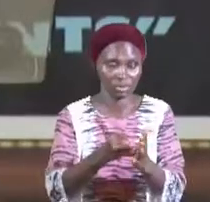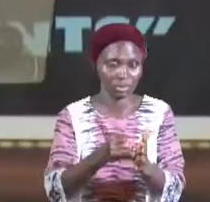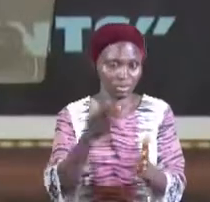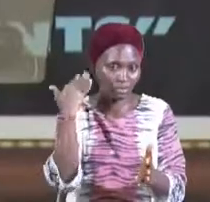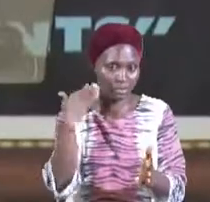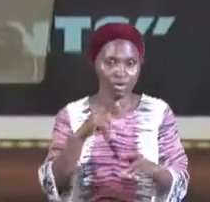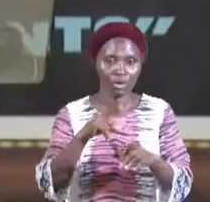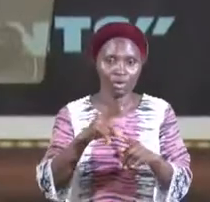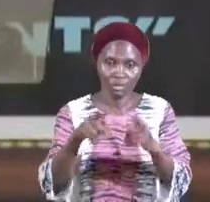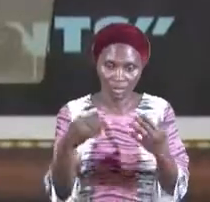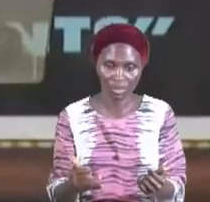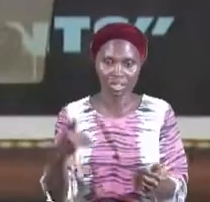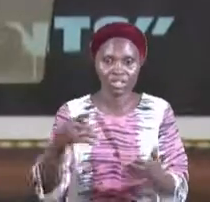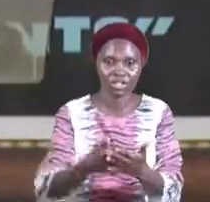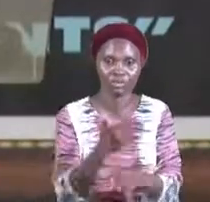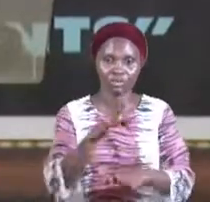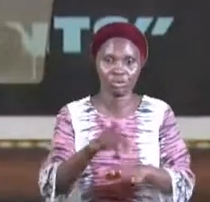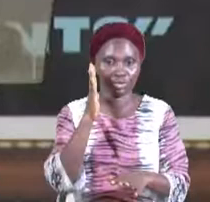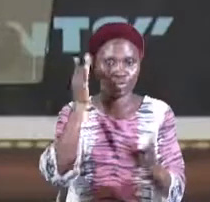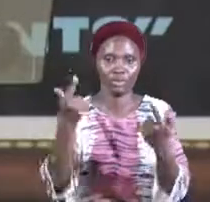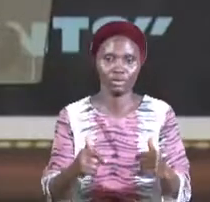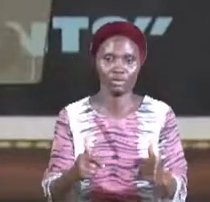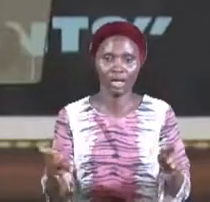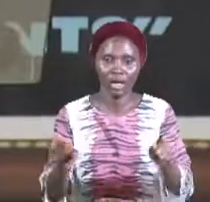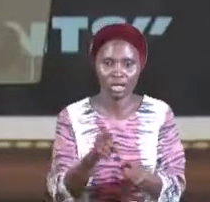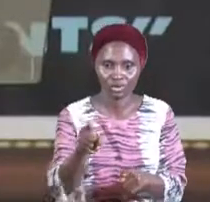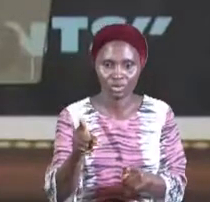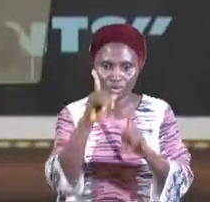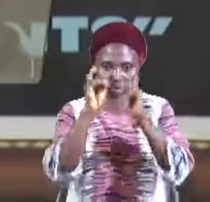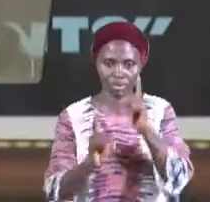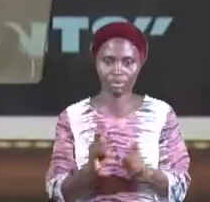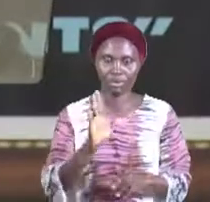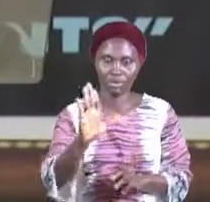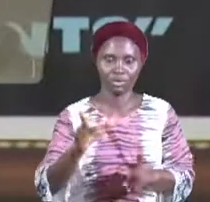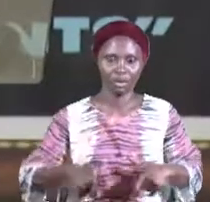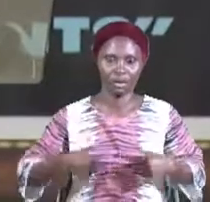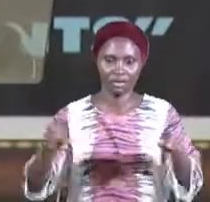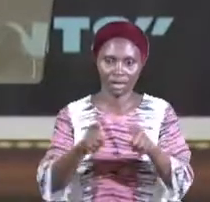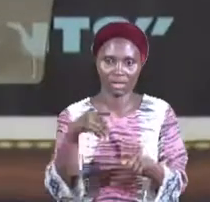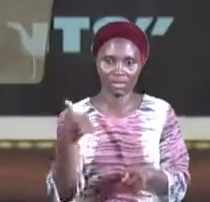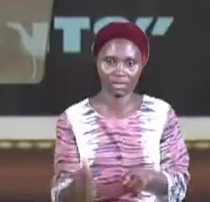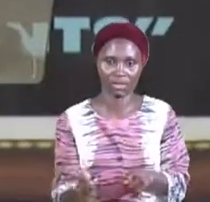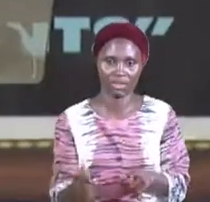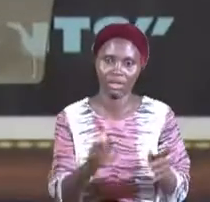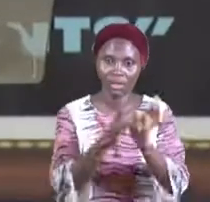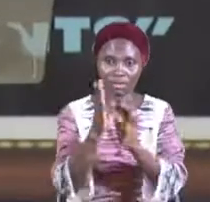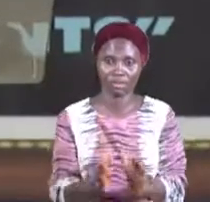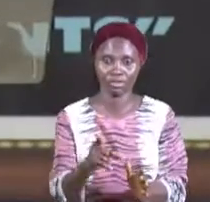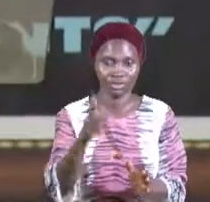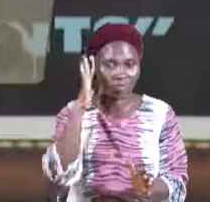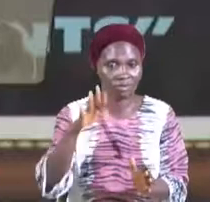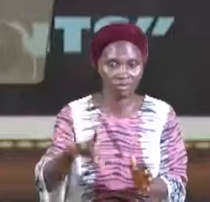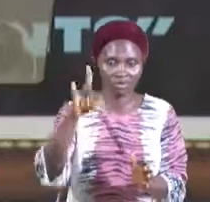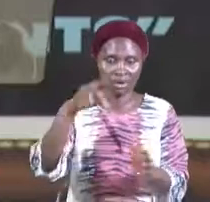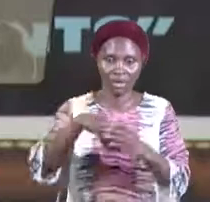avant. Maintenant, une nouvelle touche viendra. Et comme vous considérez votre vie en tant que chrétien, vous allez découvrir qui